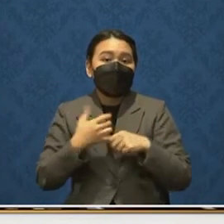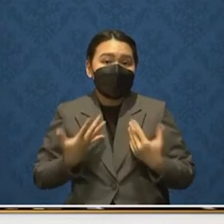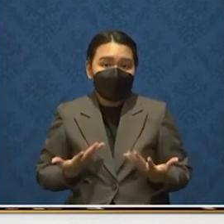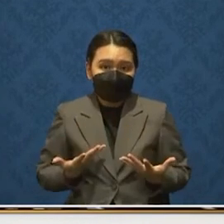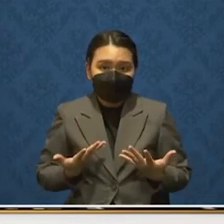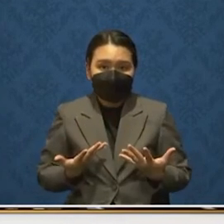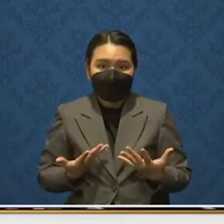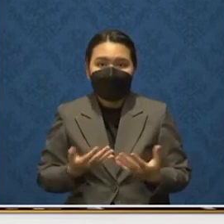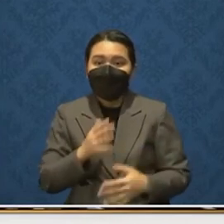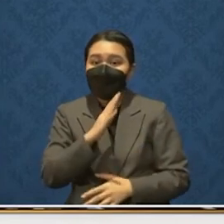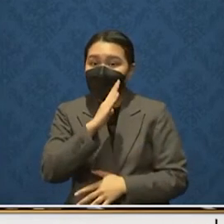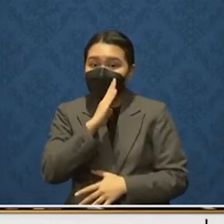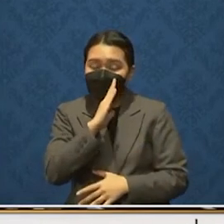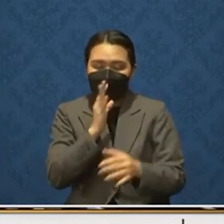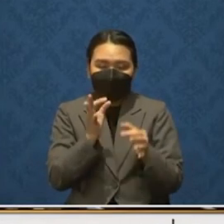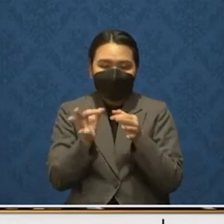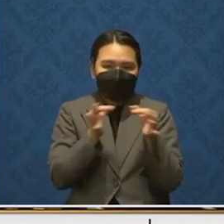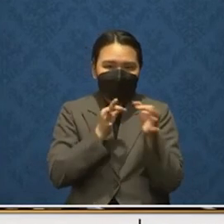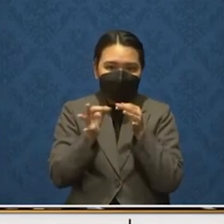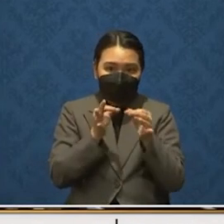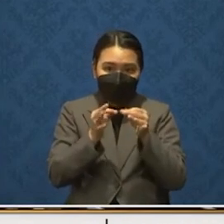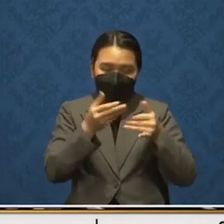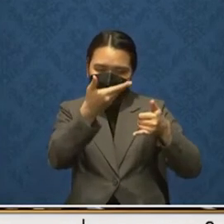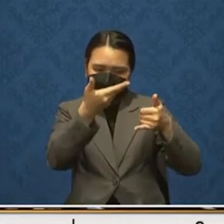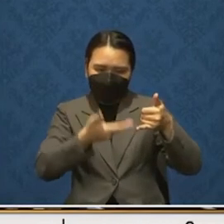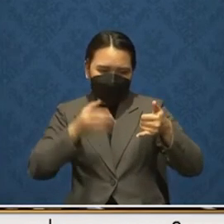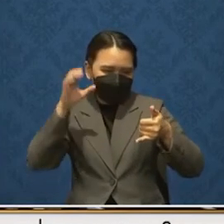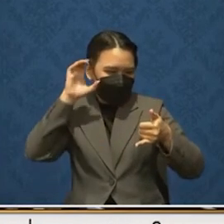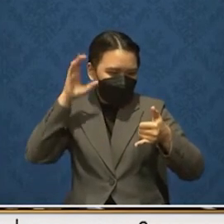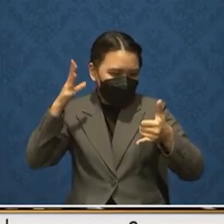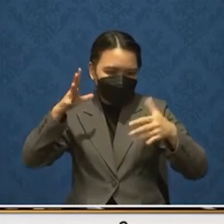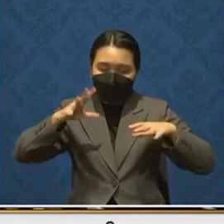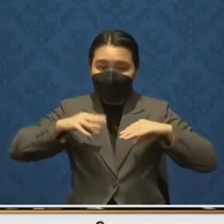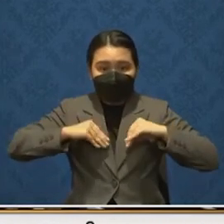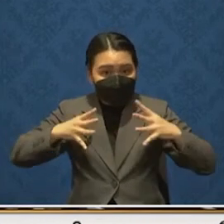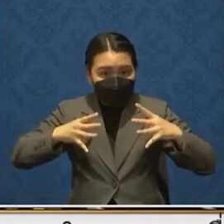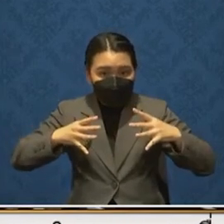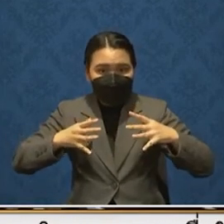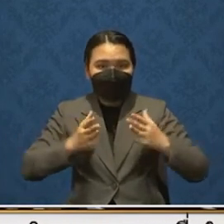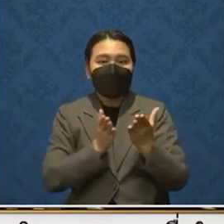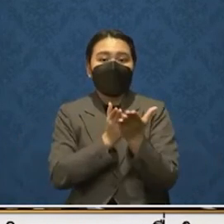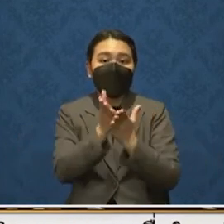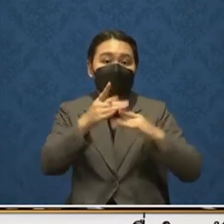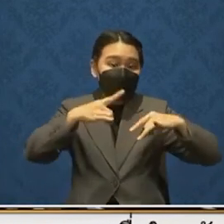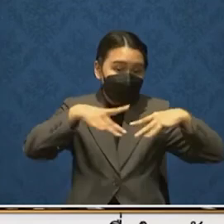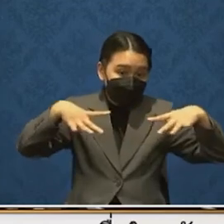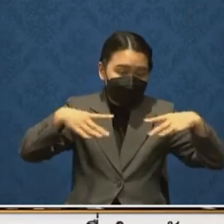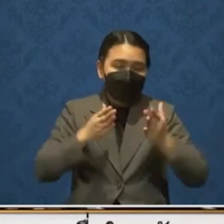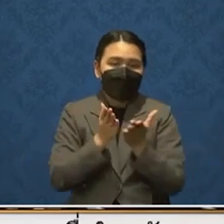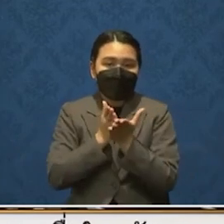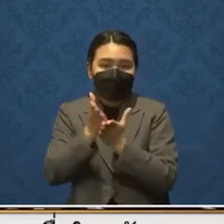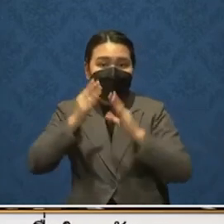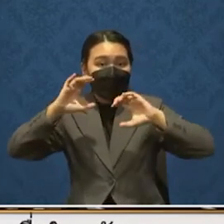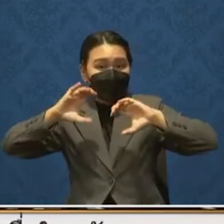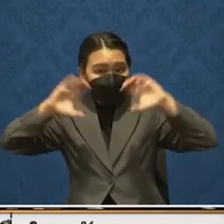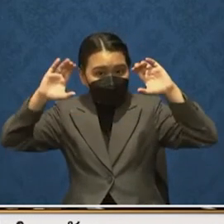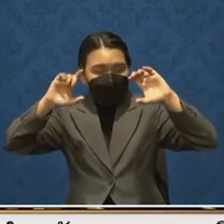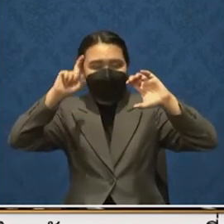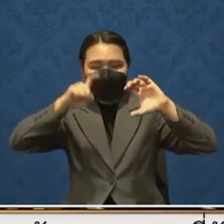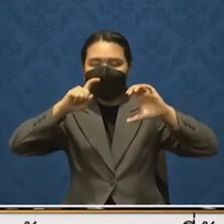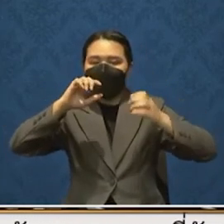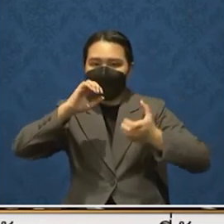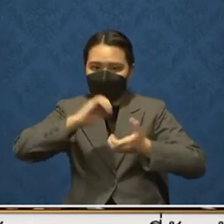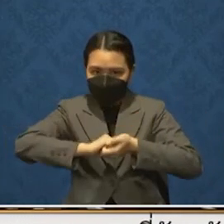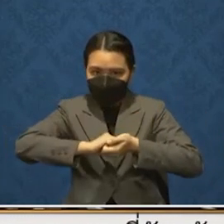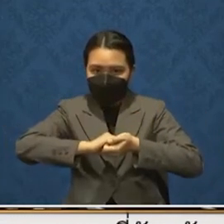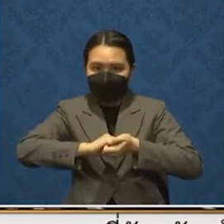การดศไว้ไม่ไ้แ่ใจในครั้นี้นะฮะทั้งฝ่ายค้ารแลฝ่ายรฐบาลก็จะต้องรวมมอการโหฮะ